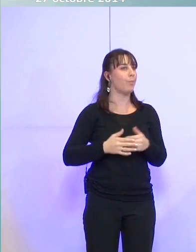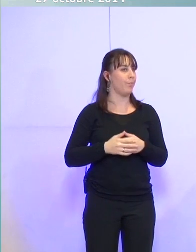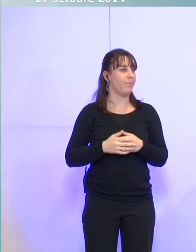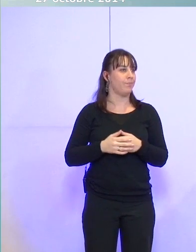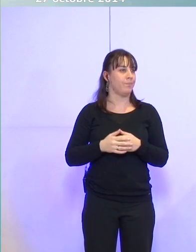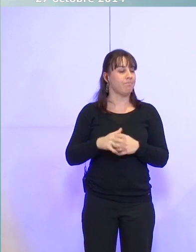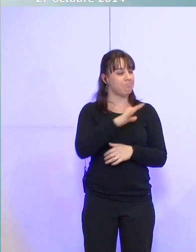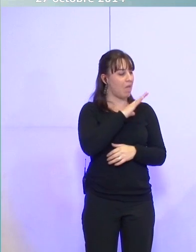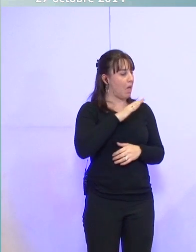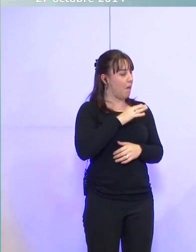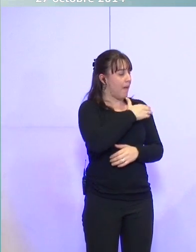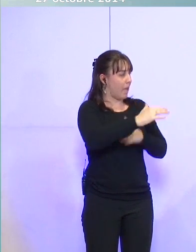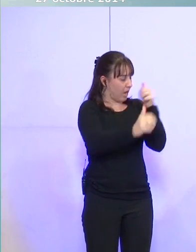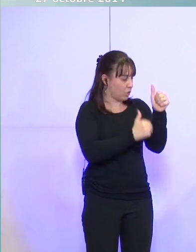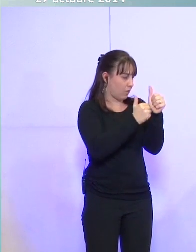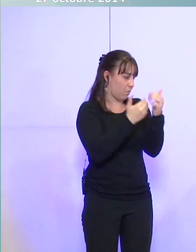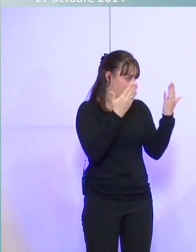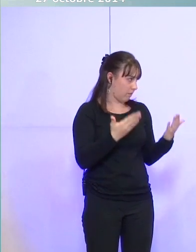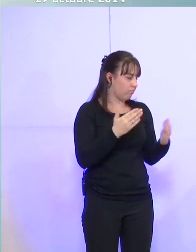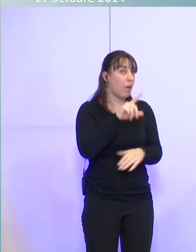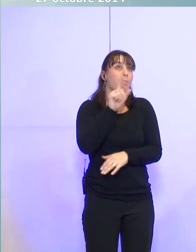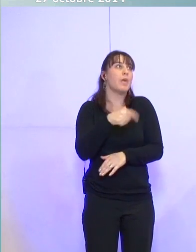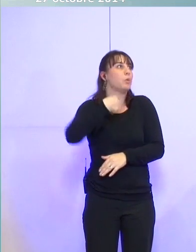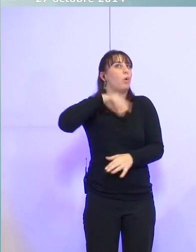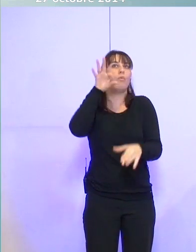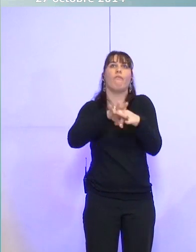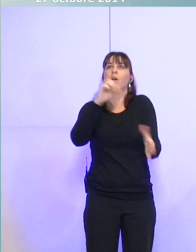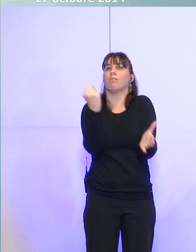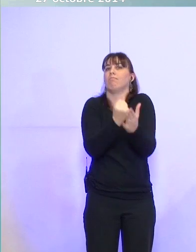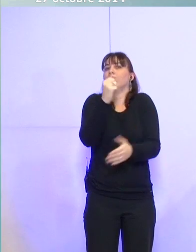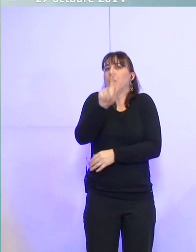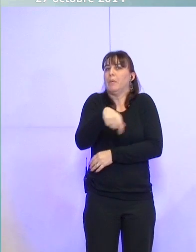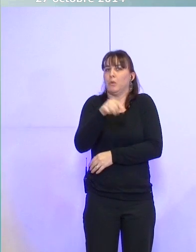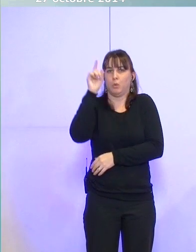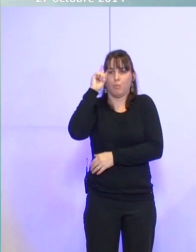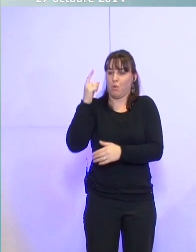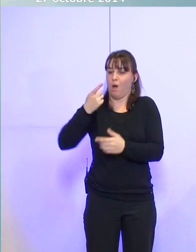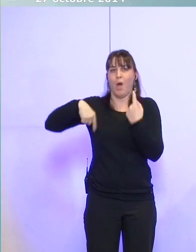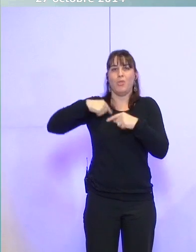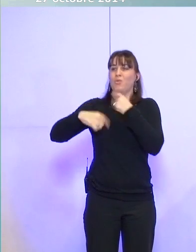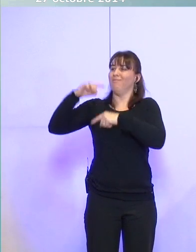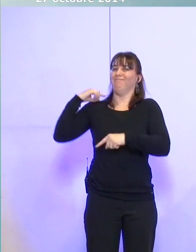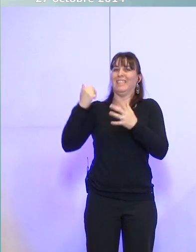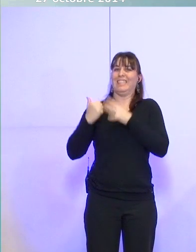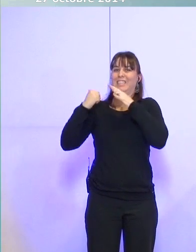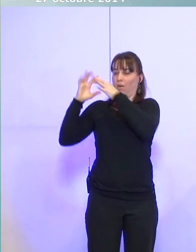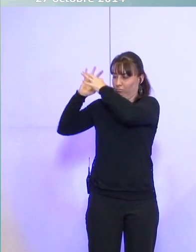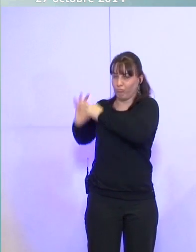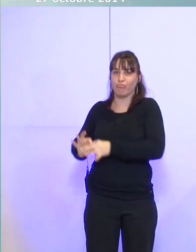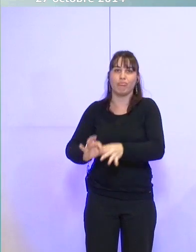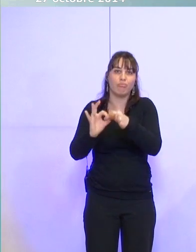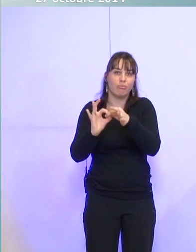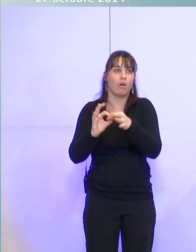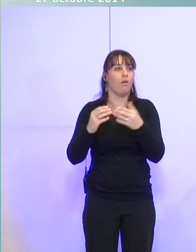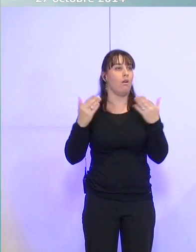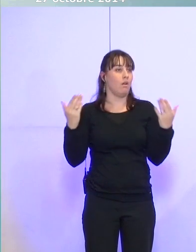Madame l'adjointe au maire, nous allons bien entendu voter pour, parce que ce projet est la continuité d'une autre. Ce n'est qu'un point sur celui porté